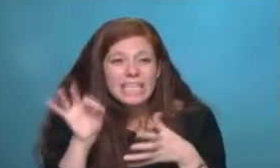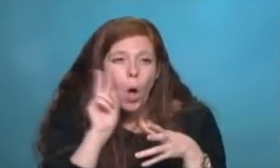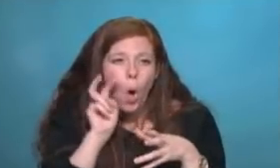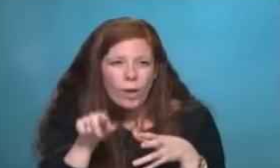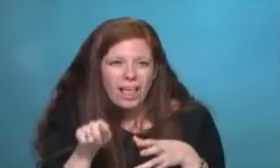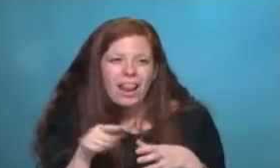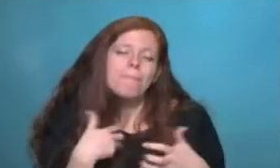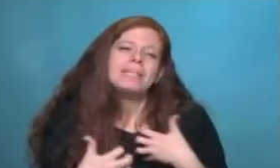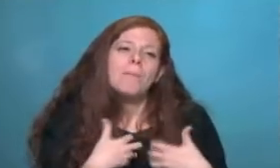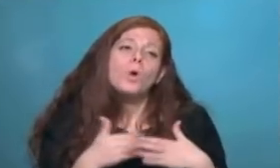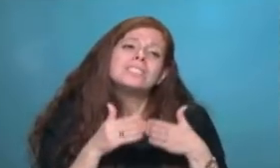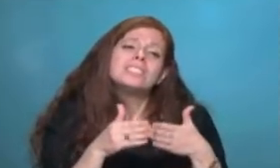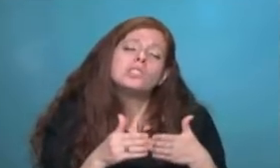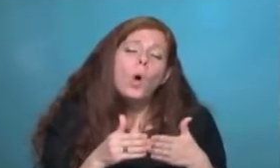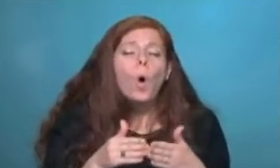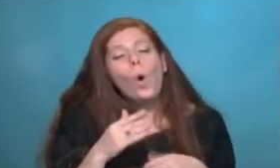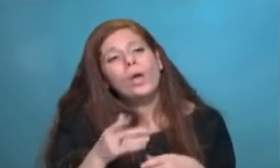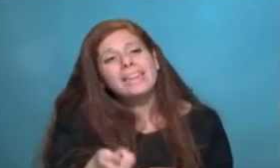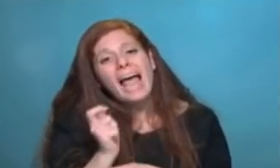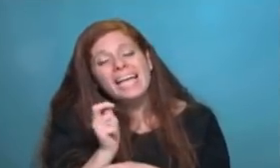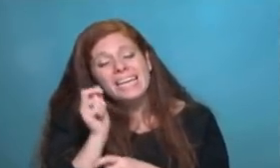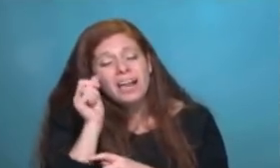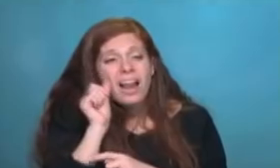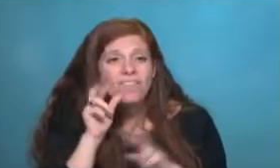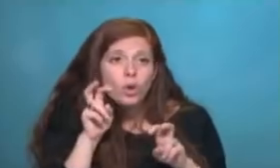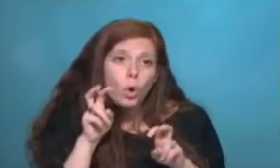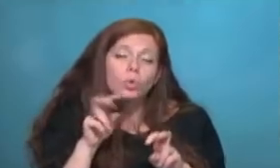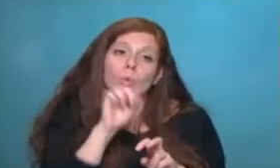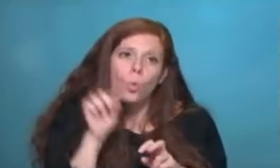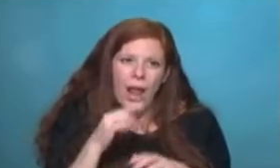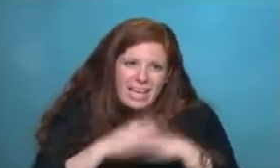תמימות, אולי חיזבאללה במסווה. במידה ואנחנו נראה שהם לא עוסקים בדייג,